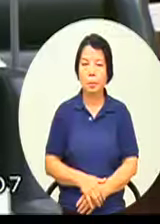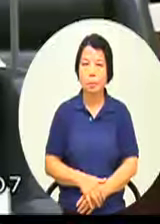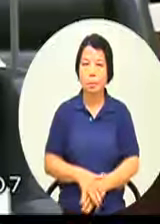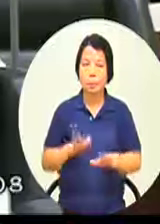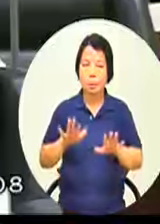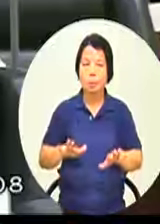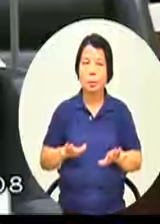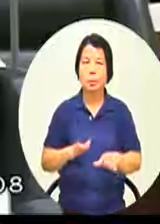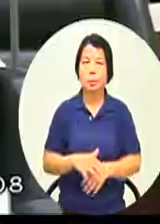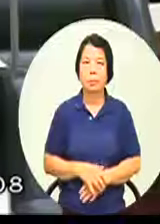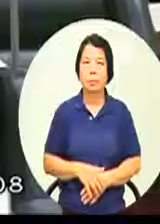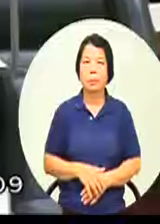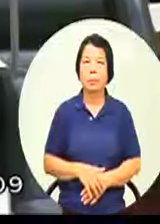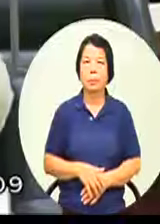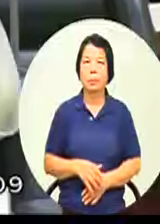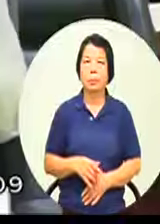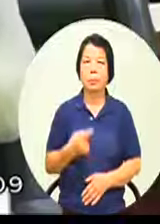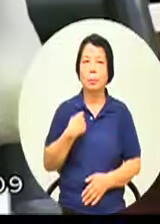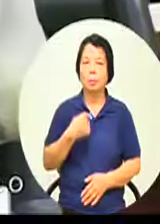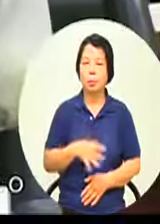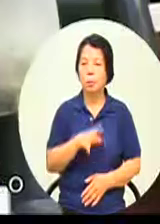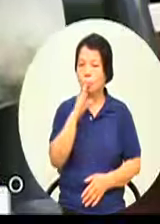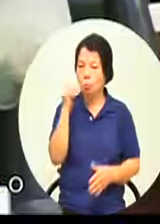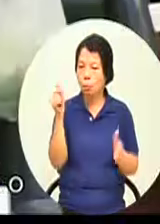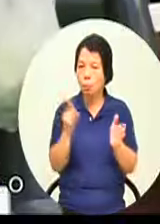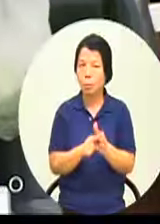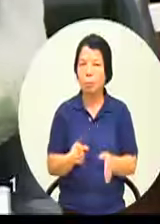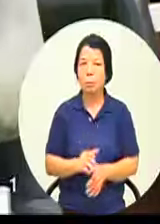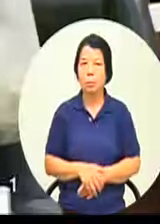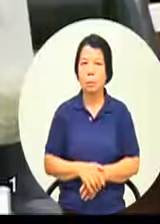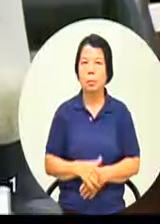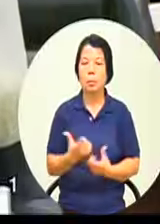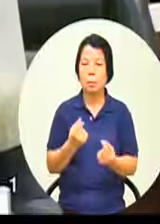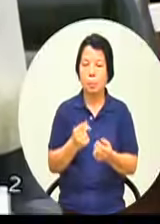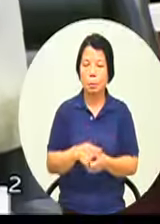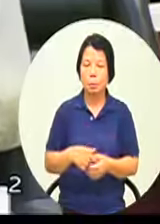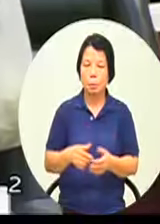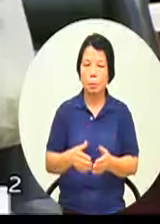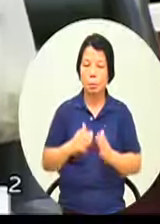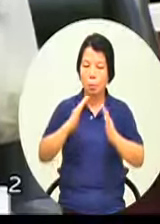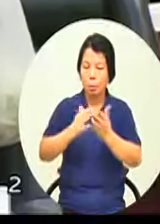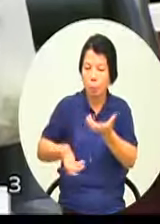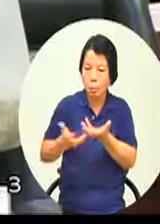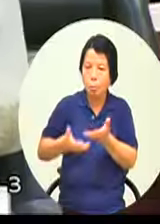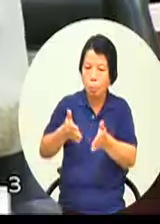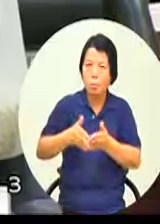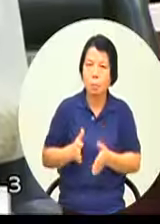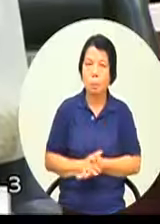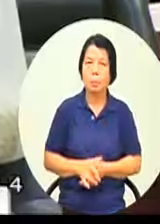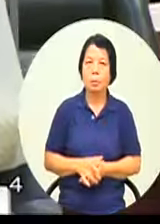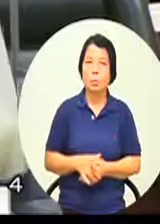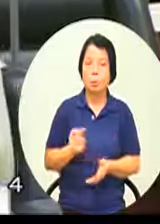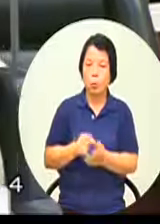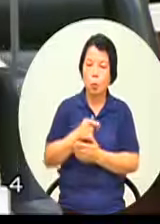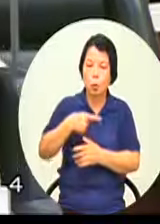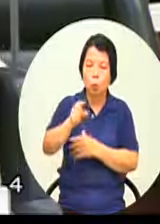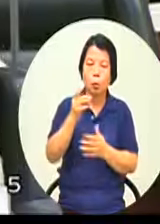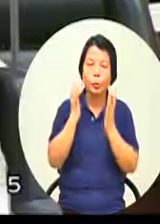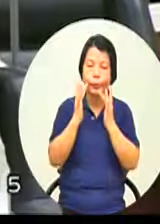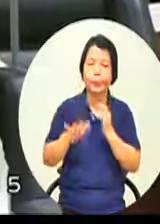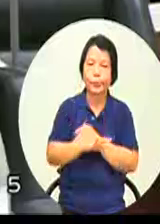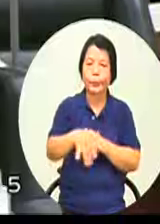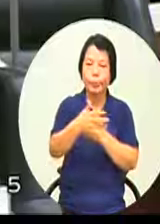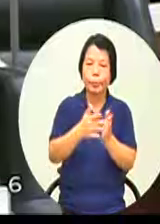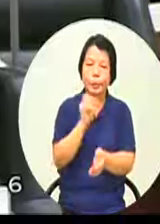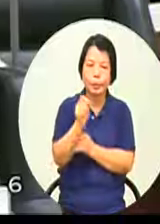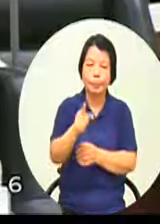咯？阮倒去哦，我们还是要煮菜啦哦。但是我光是去市场买了高